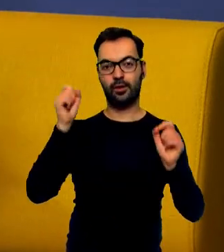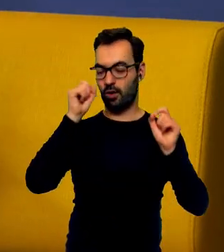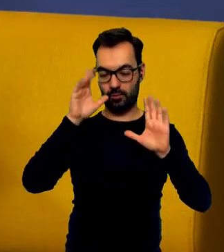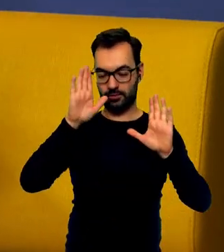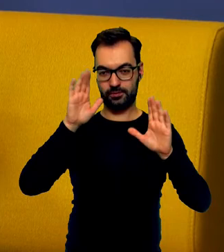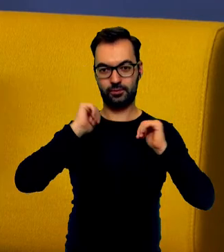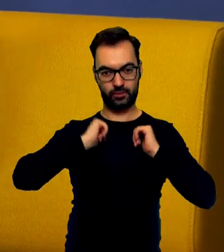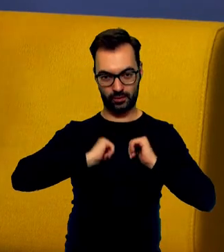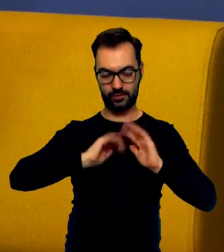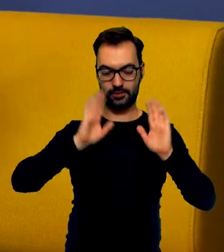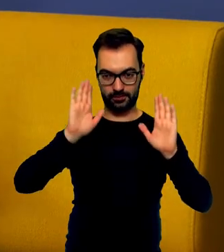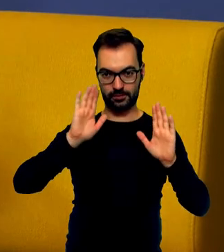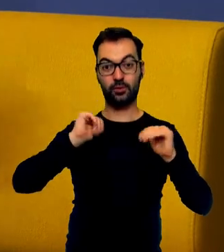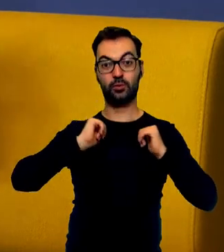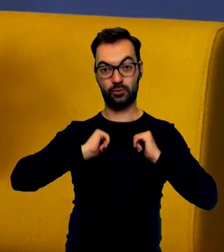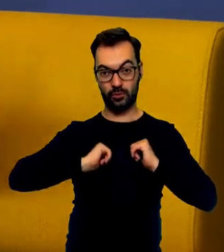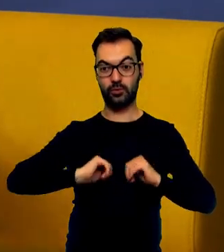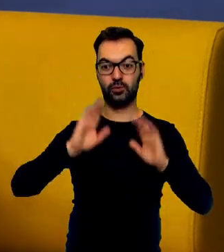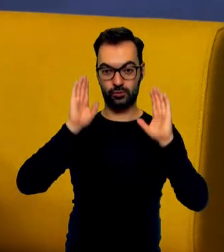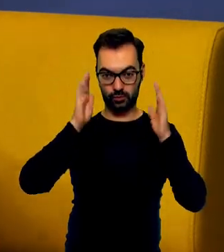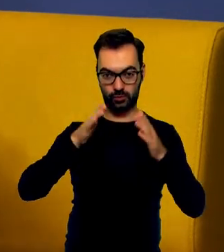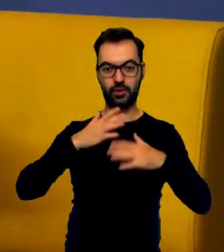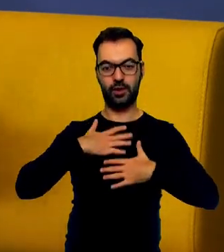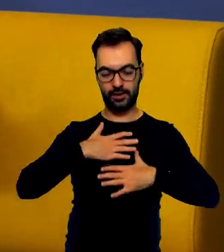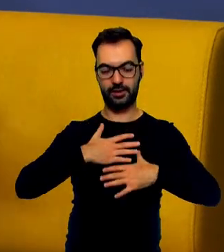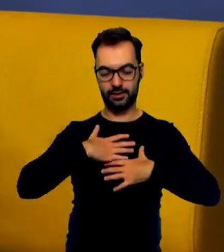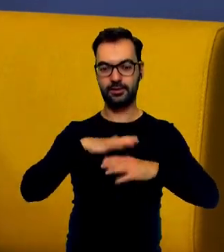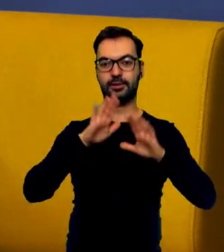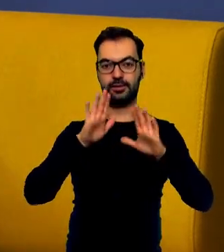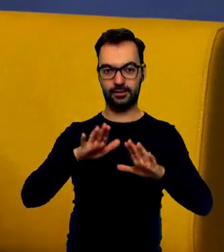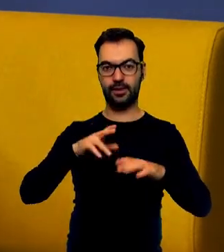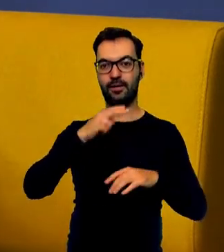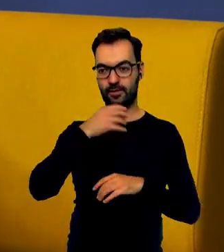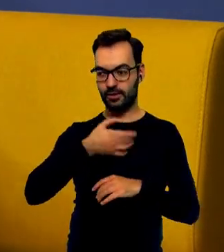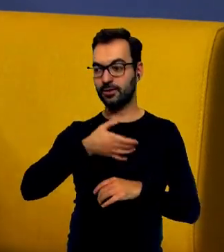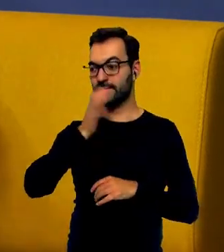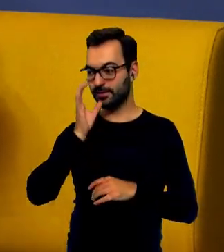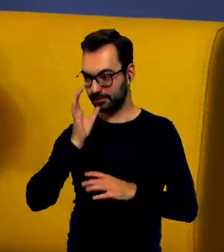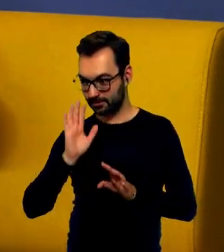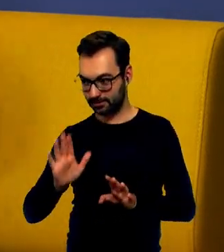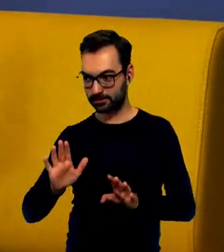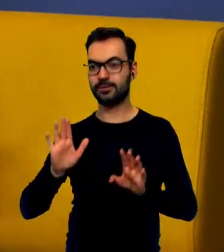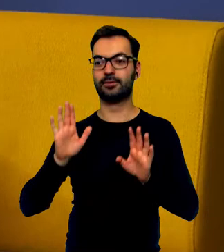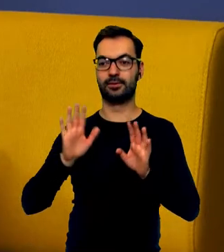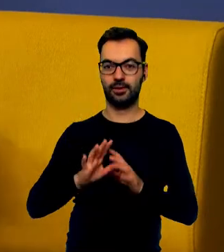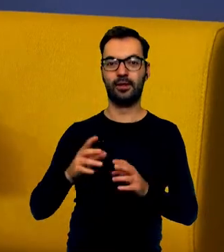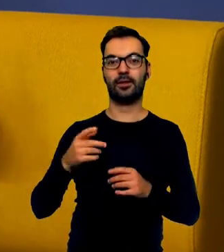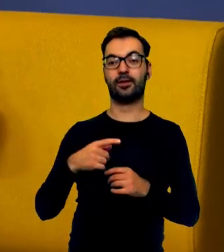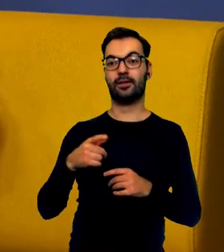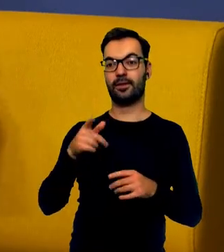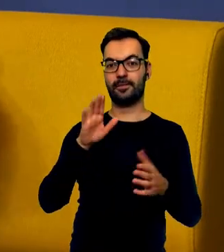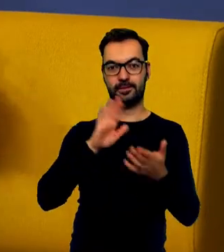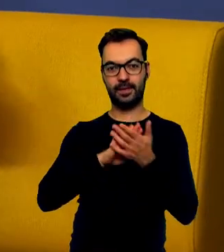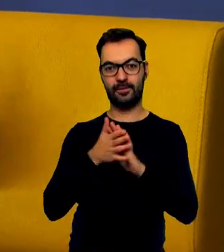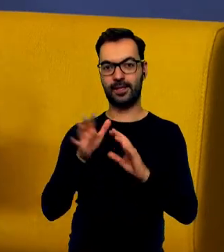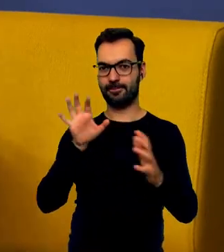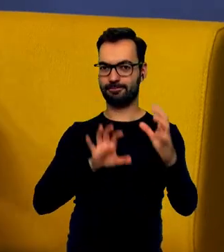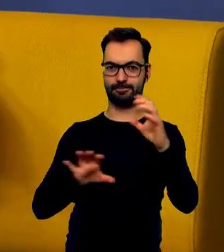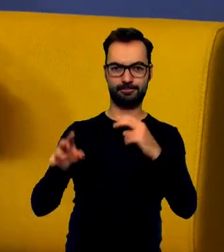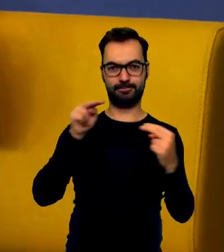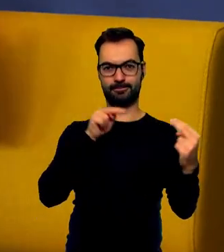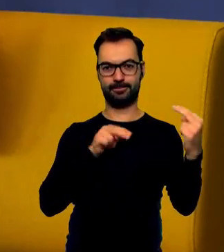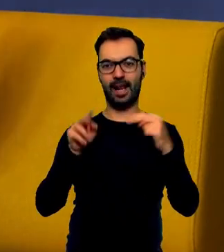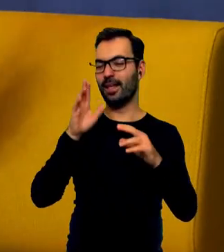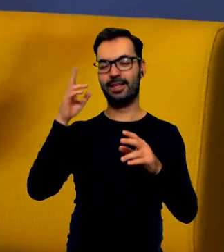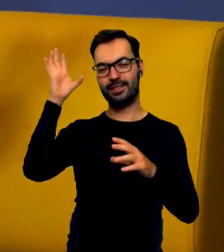otrząśnijmy się przez moment, uspokójmy się, parę oddechów, łyk wody przyjrzyjmy się sobie naprawdę